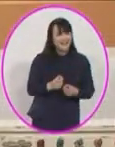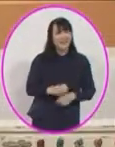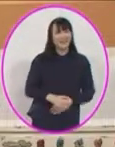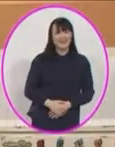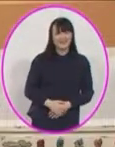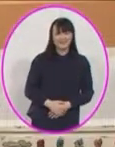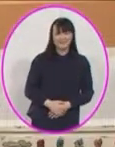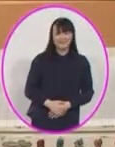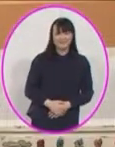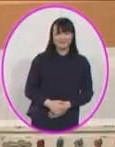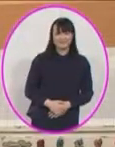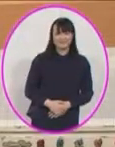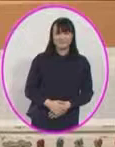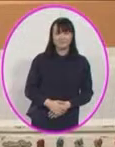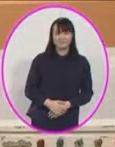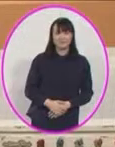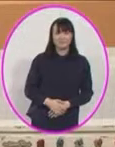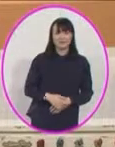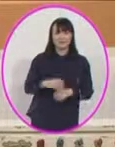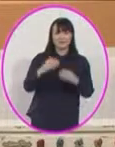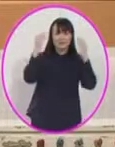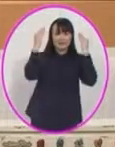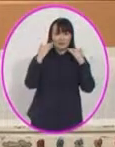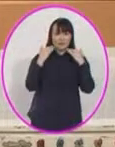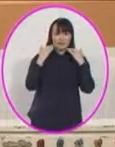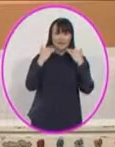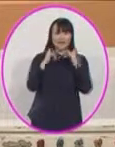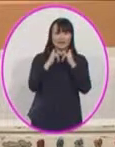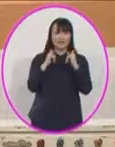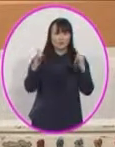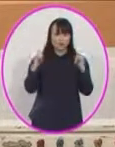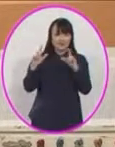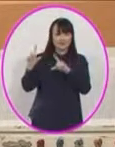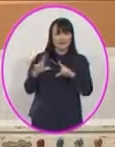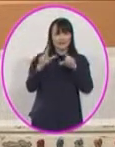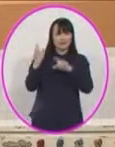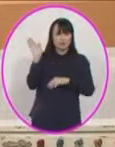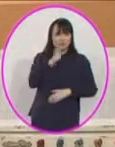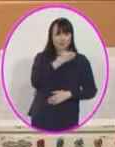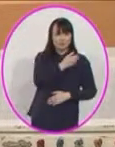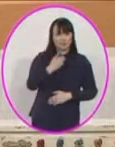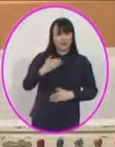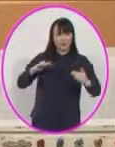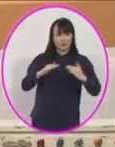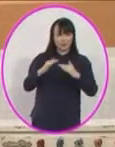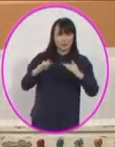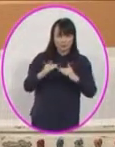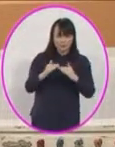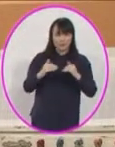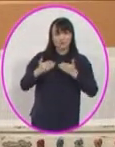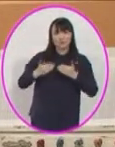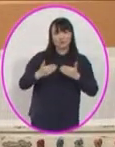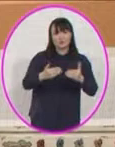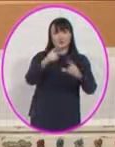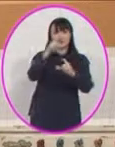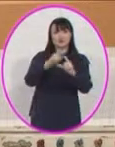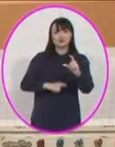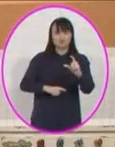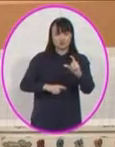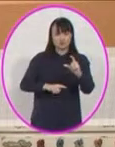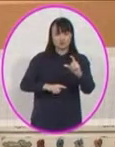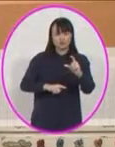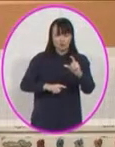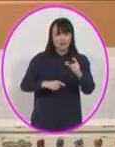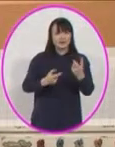じゃあその聞こえない人が生活しやすいような取り組みも進められているっていう事なんですけどの聞こえる